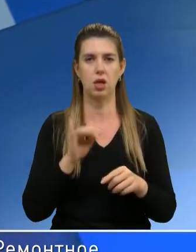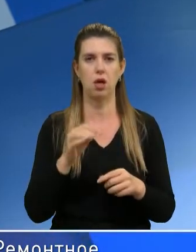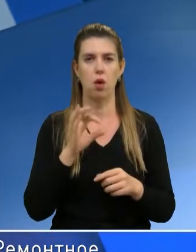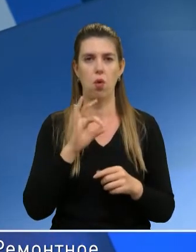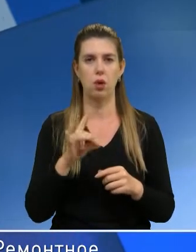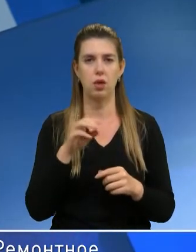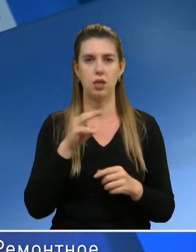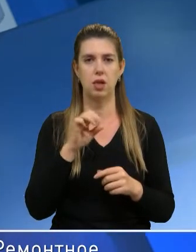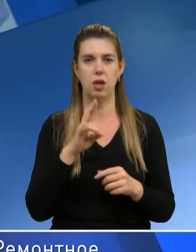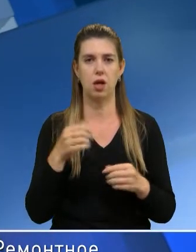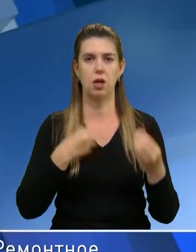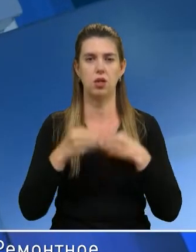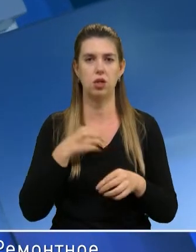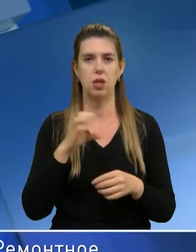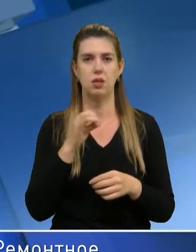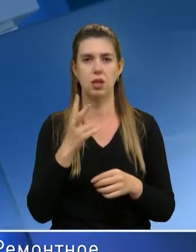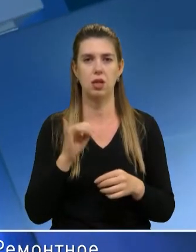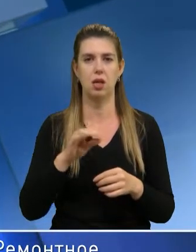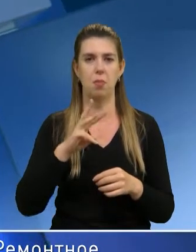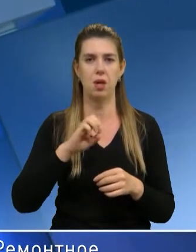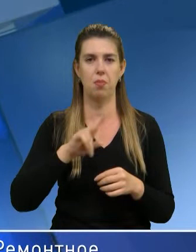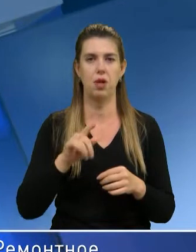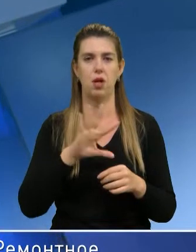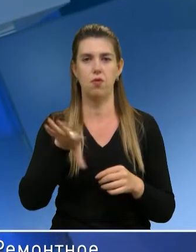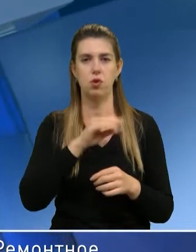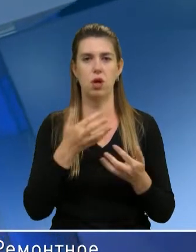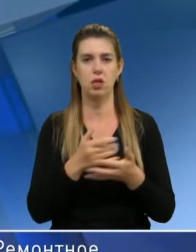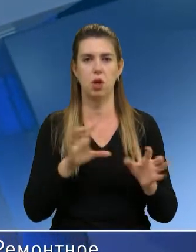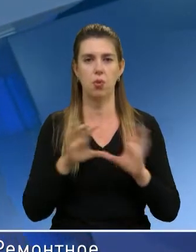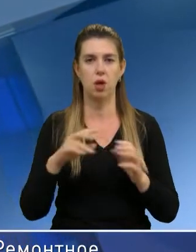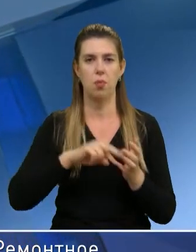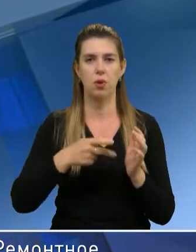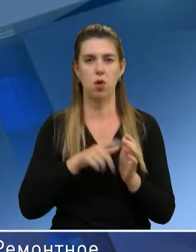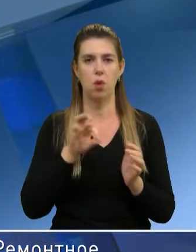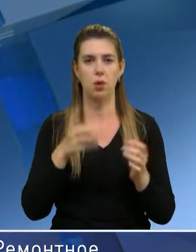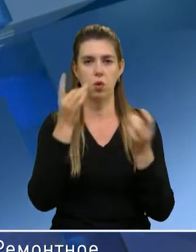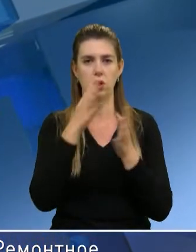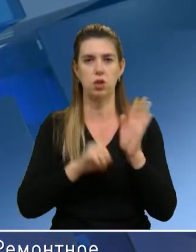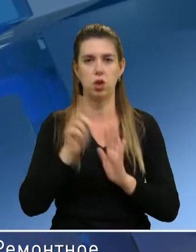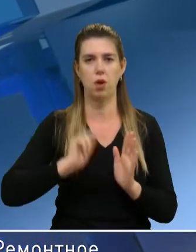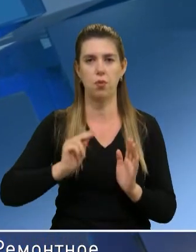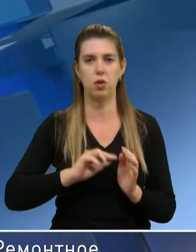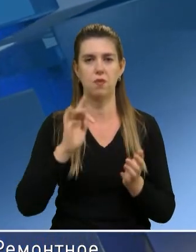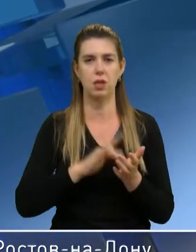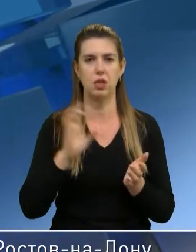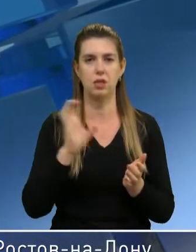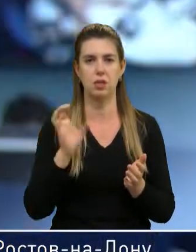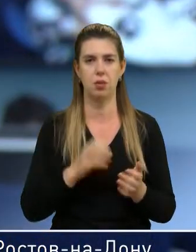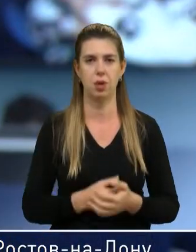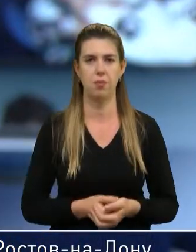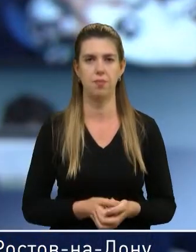оргтехники, одежды, сцены, мебели, театральных кресел и штор. Планируется, что объект культуры начнет работу в середине сентября.